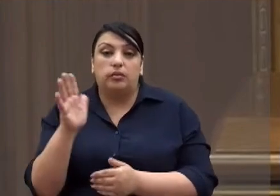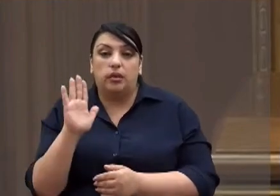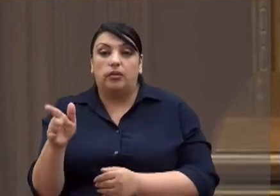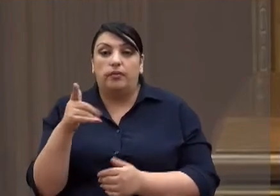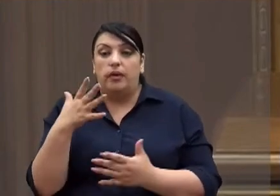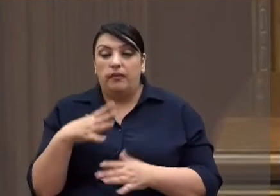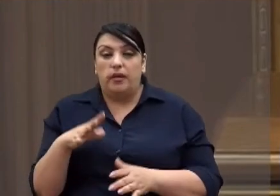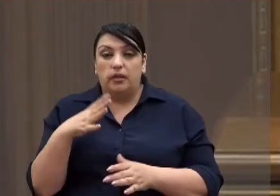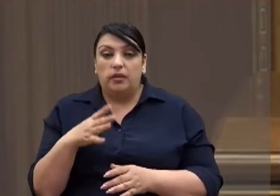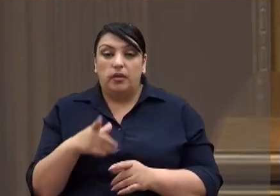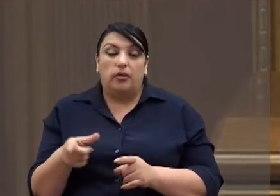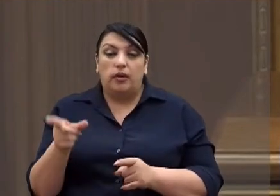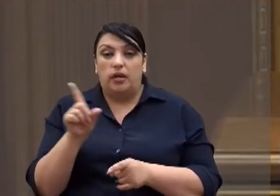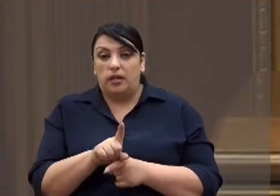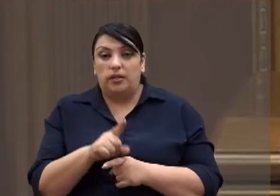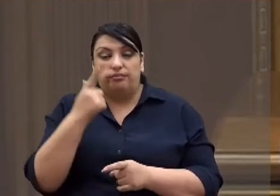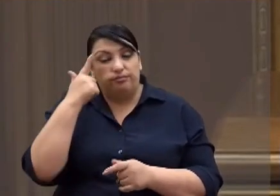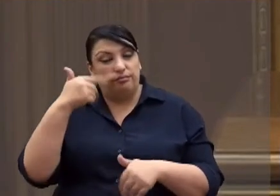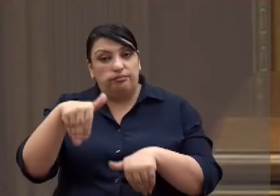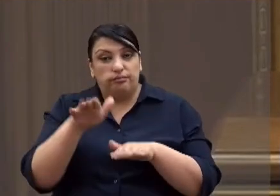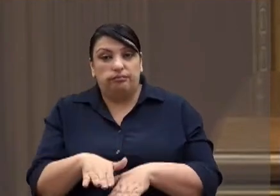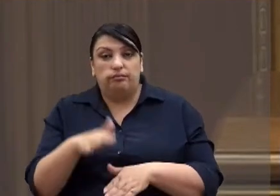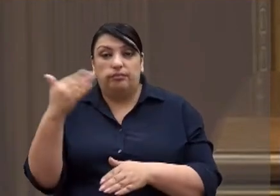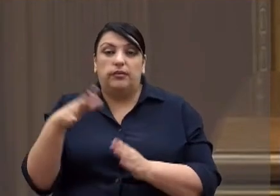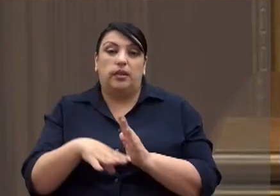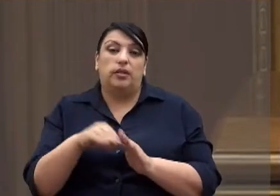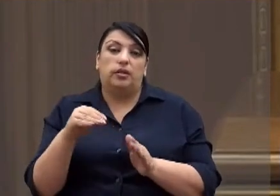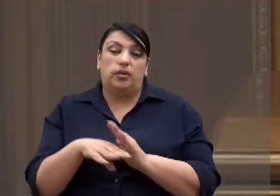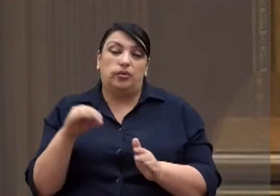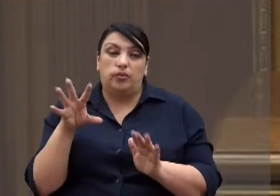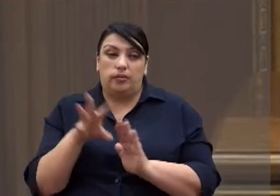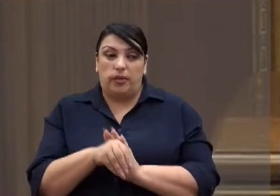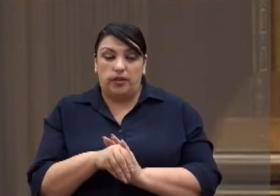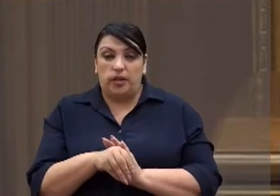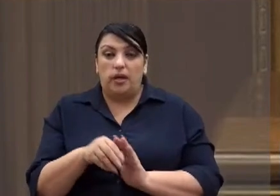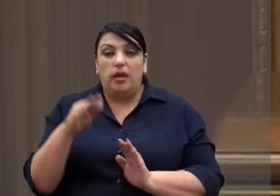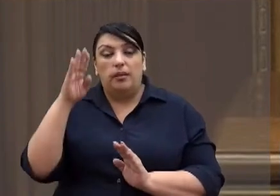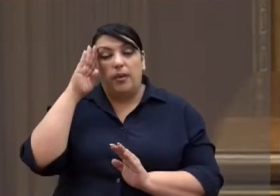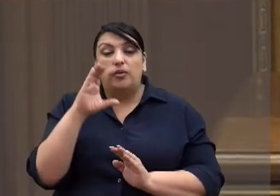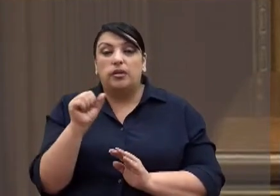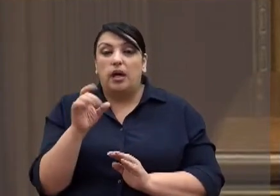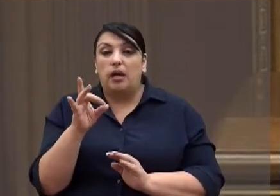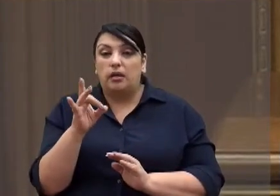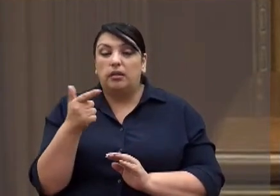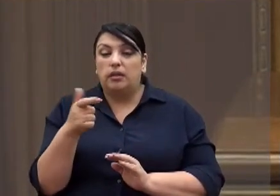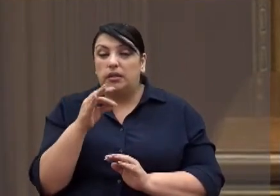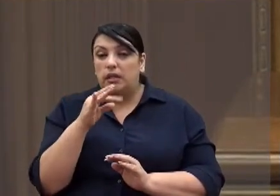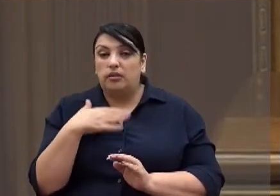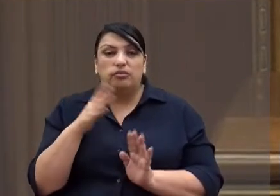ավելի վճռական լինել նաև իրենց ընտրություններում։ Պարոն Սարգսյան, ինձ նաև դուր